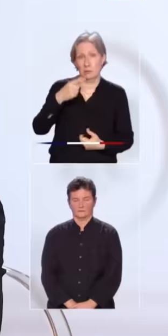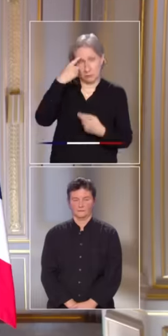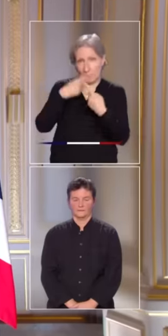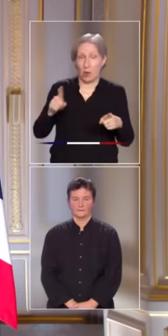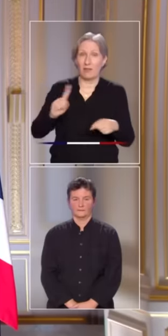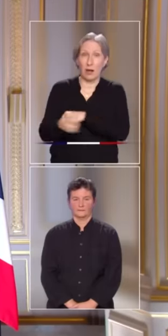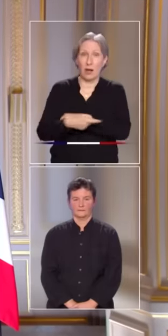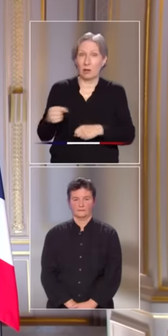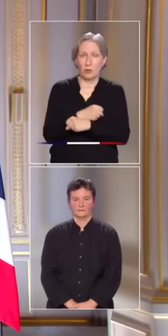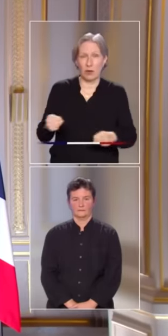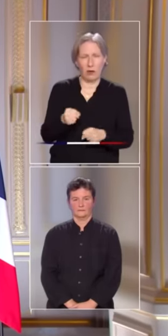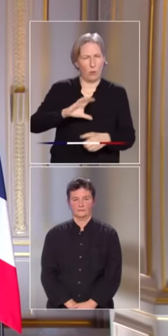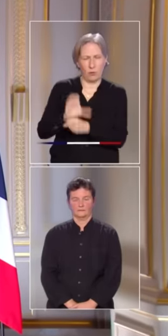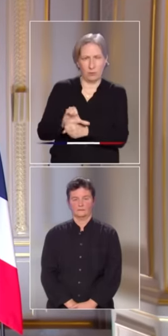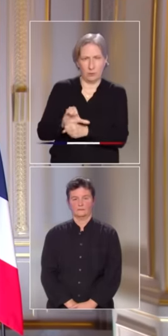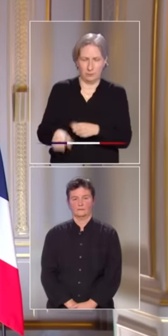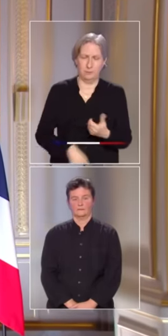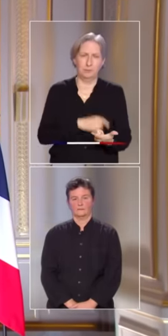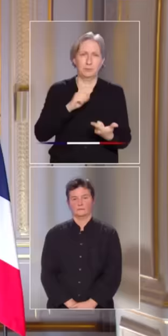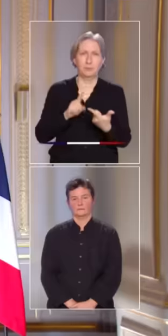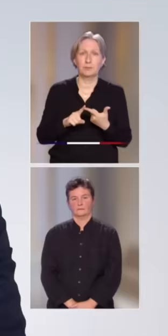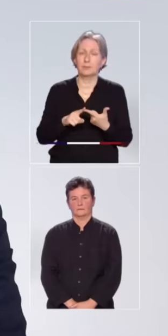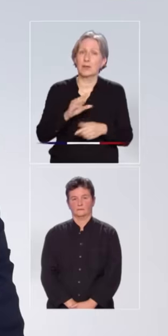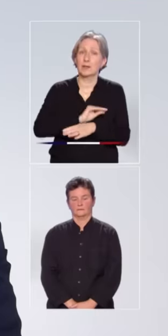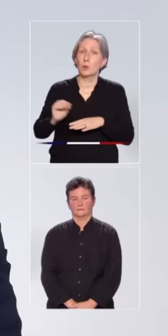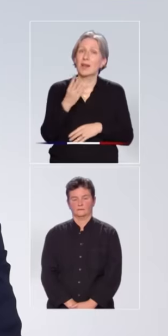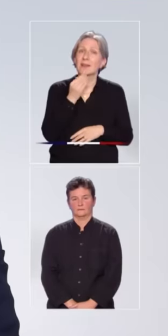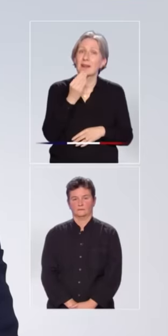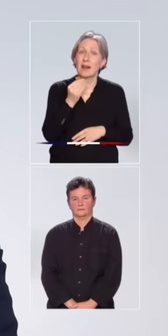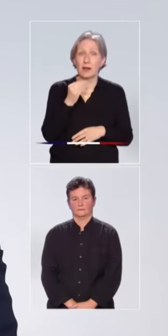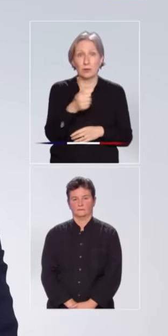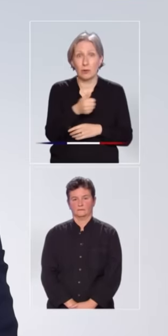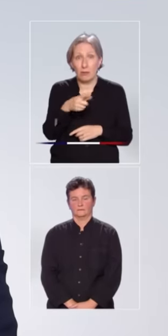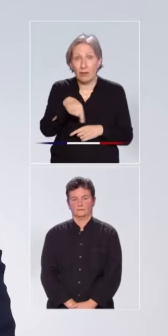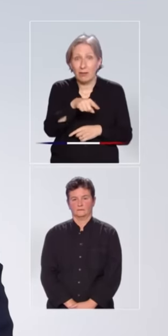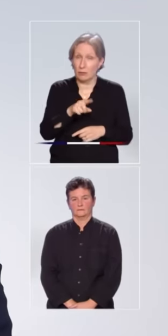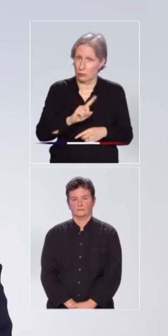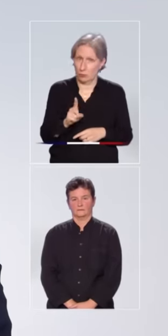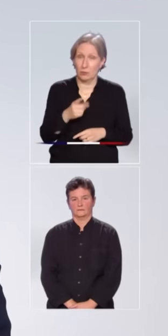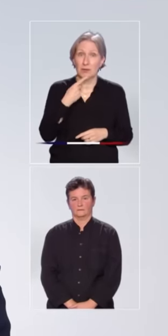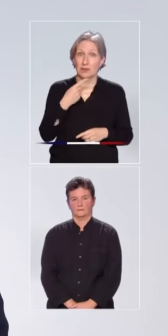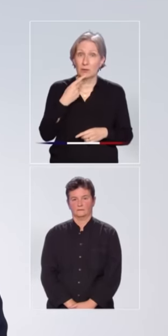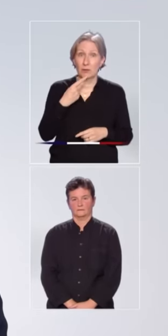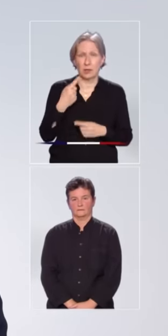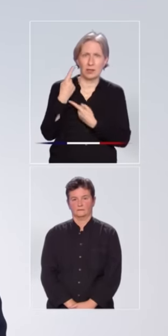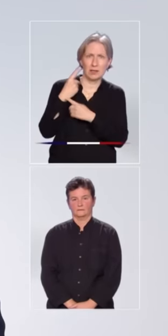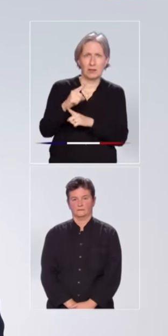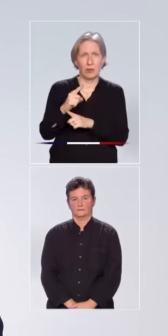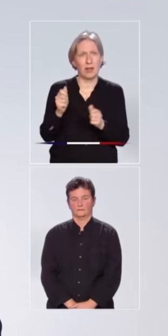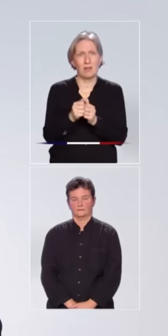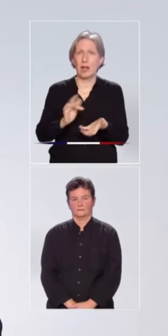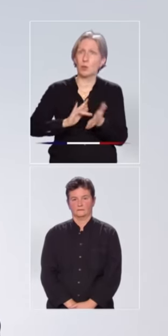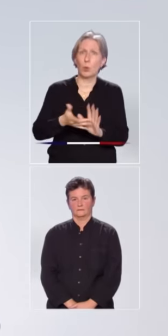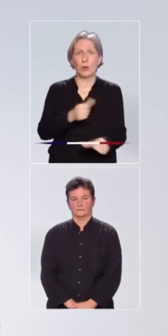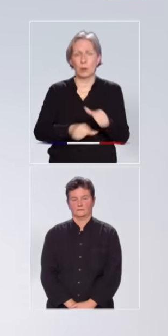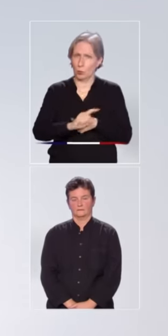l'attentat. Ensuite, on a dit, la sécurité d'Israël n'est pas que votre affaire. Ce qui veut dire aussi, vous ne pouvez pas mener votre défense dans toutes les conditions.